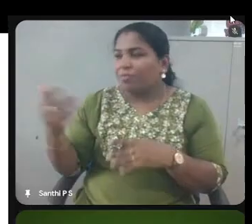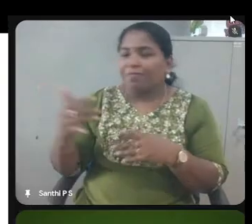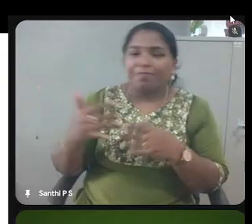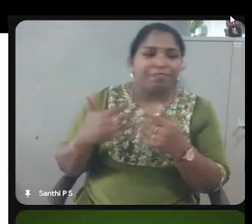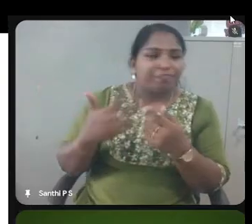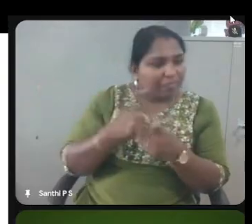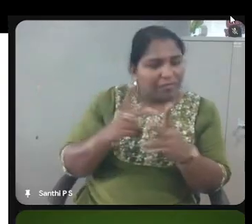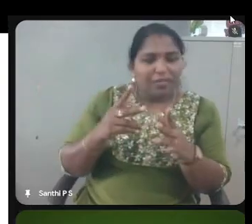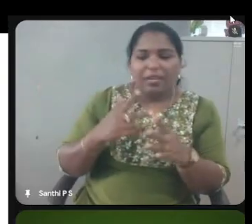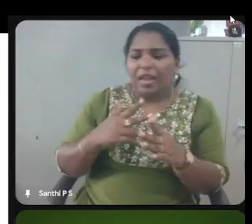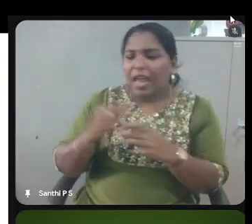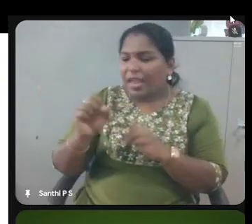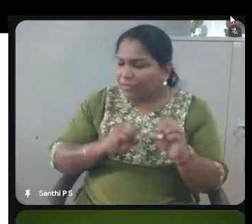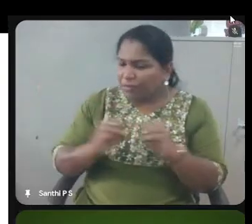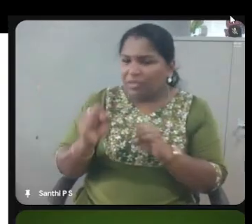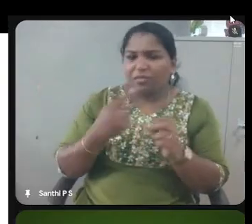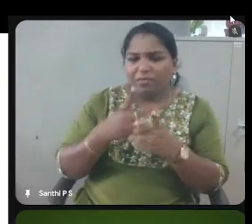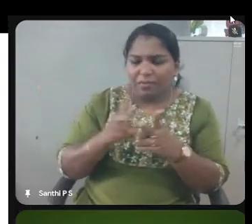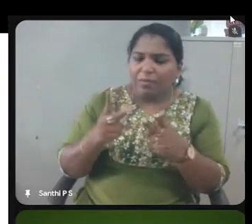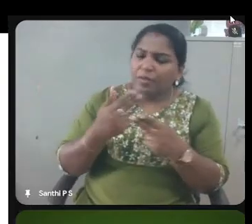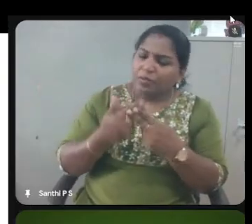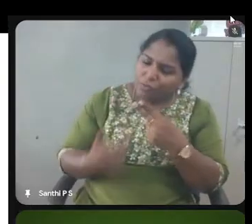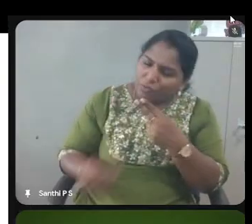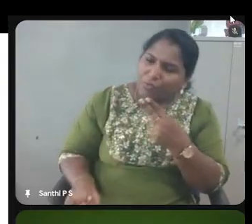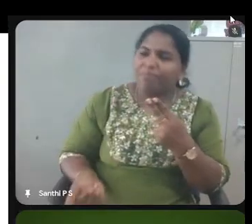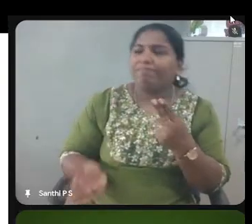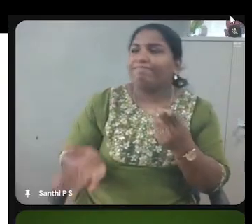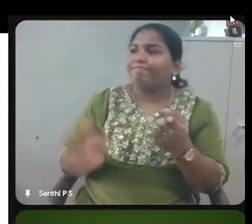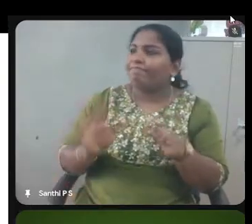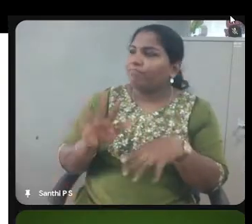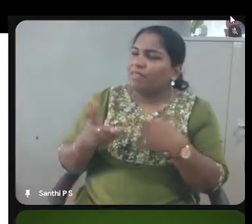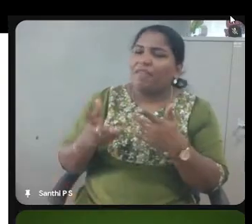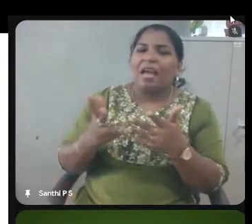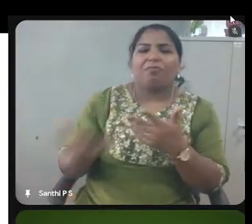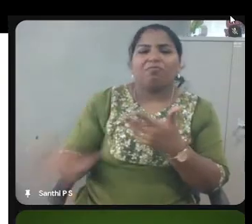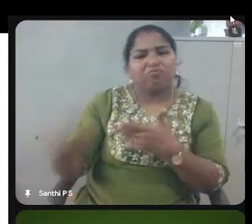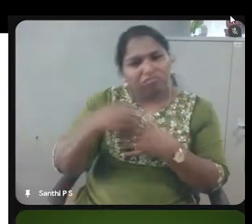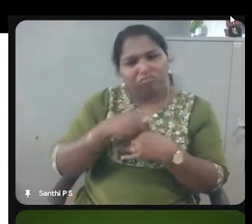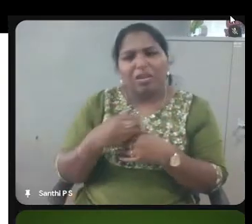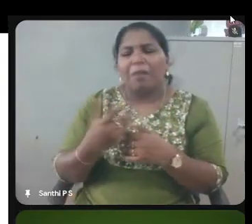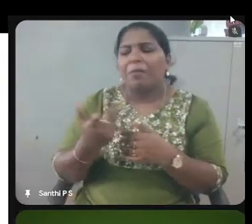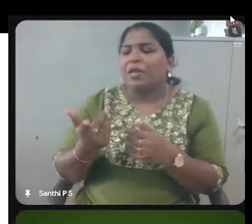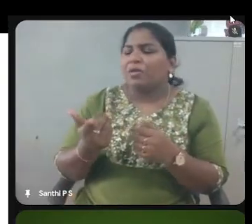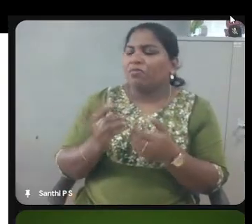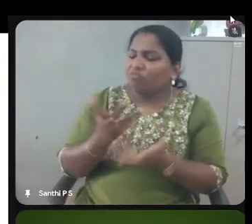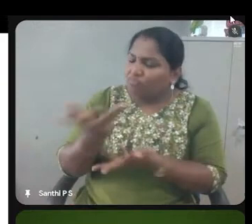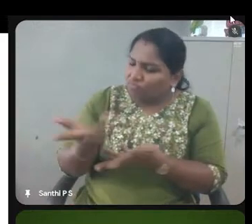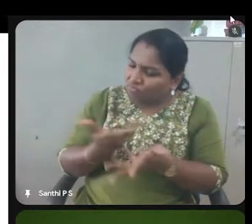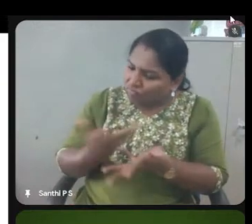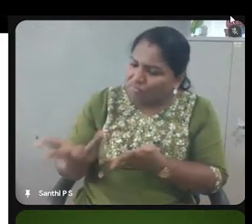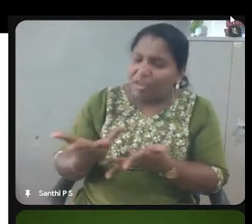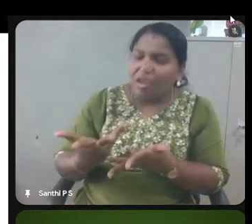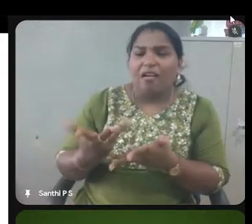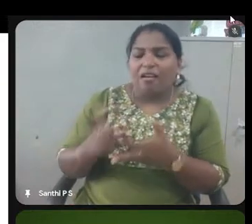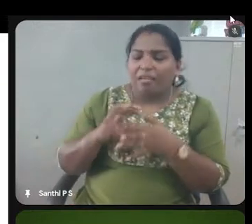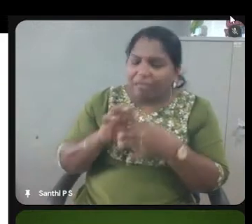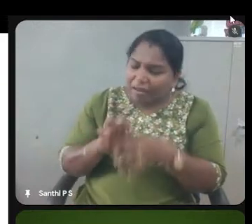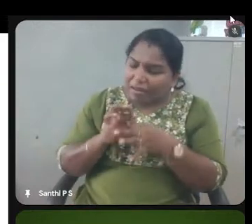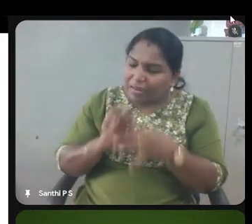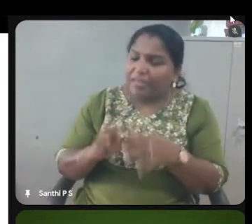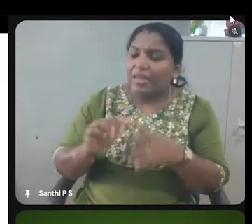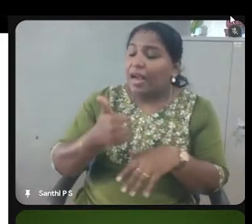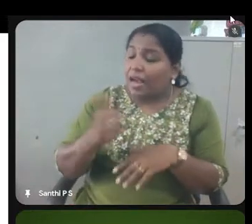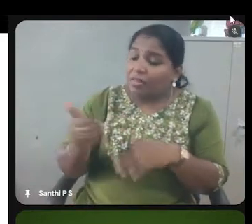കുറച്ച് ആക്ടിവിറ്റീസ് പോലെ സ്റ്റോറി ടെല്ലിംഗ് പറയാ, നമ്മൾ തന്നെ കുറച്ച് എൻഗേജ് ചെയ്യുക, ഇന്ററാക്ട് ചെയ്യുക, അതേപോലെ തന്നെ ബാക്കിയുള്ള